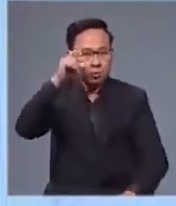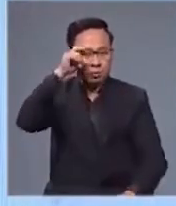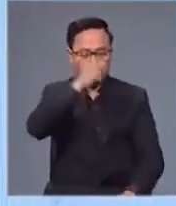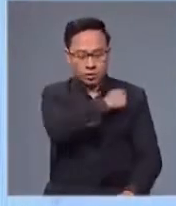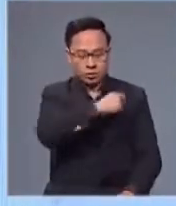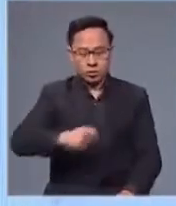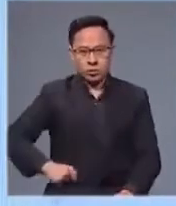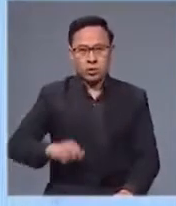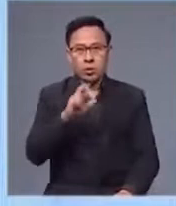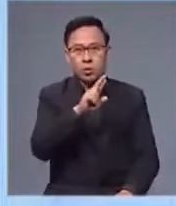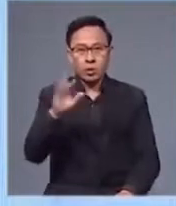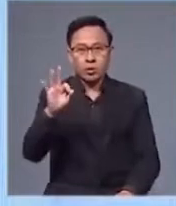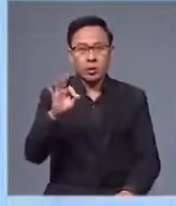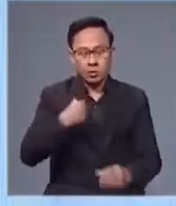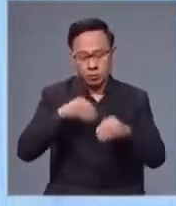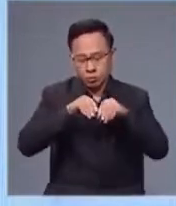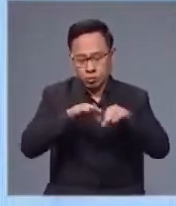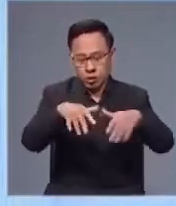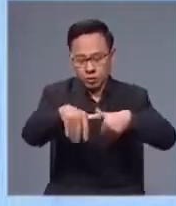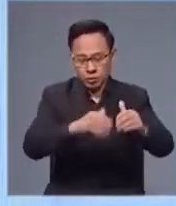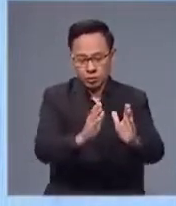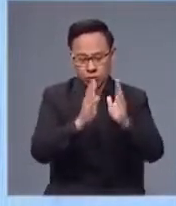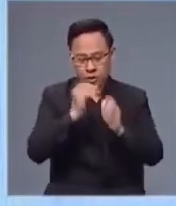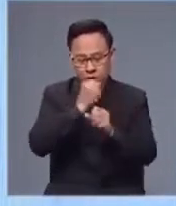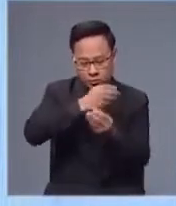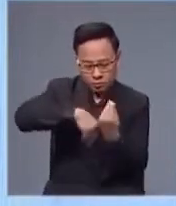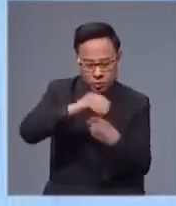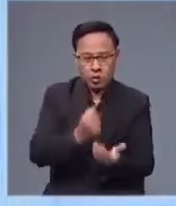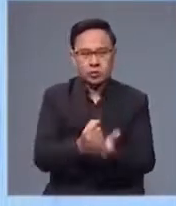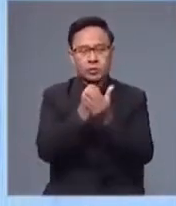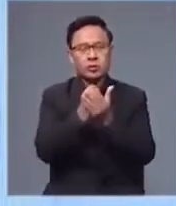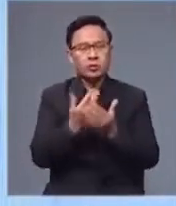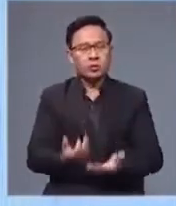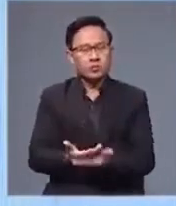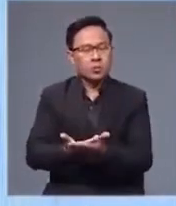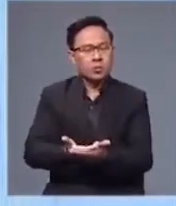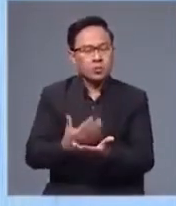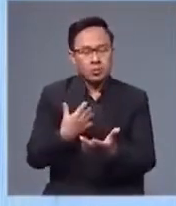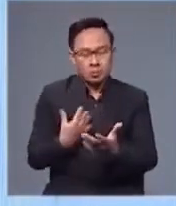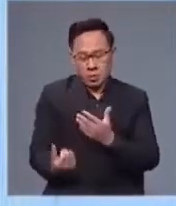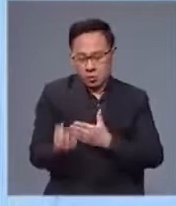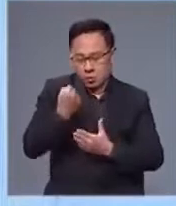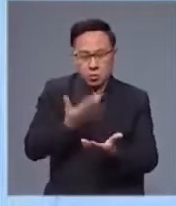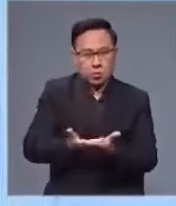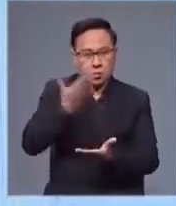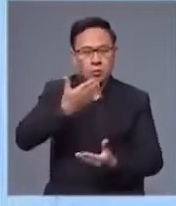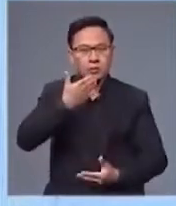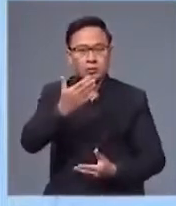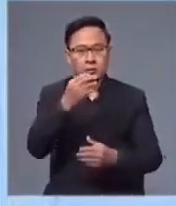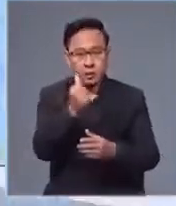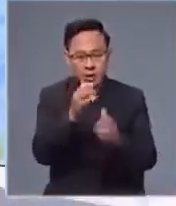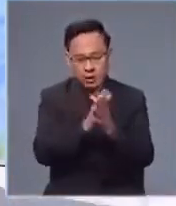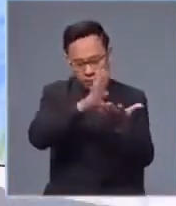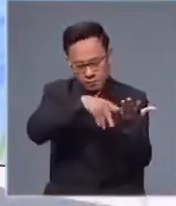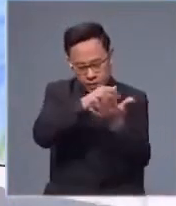าลที่9ให้ดำเนินชีวิตได้อย่างมั่นคงมั่งคั่งแล้วก็ยั่งยืนค่ะแนวทางที่ผ่านมาในการแก้ไขปัญหาเศรษฐกิจรัฐบาล